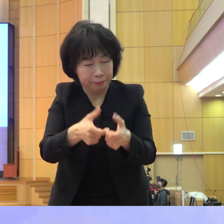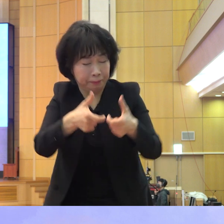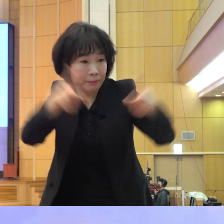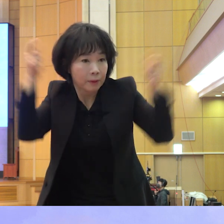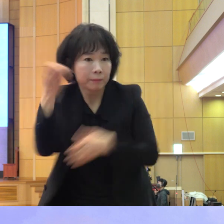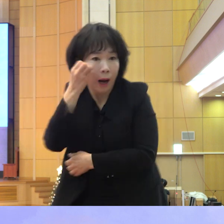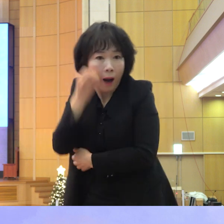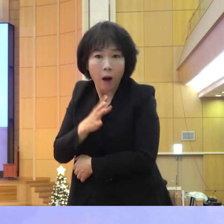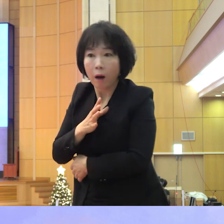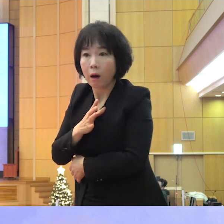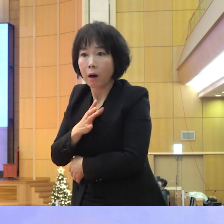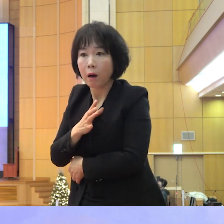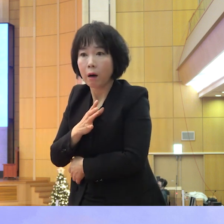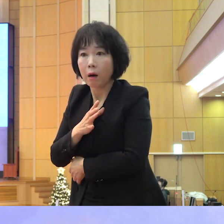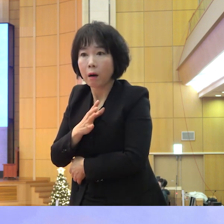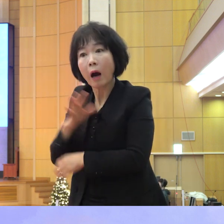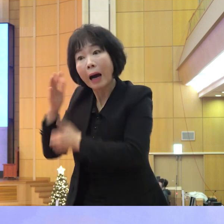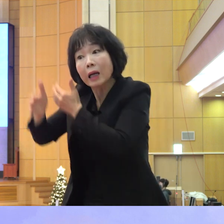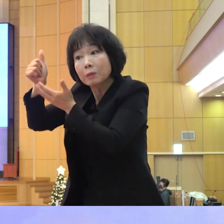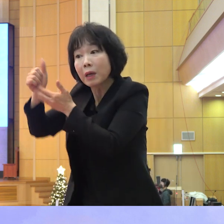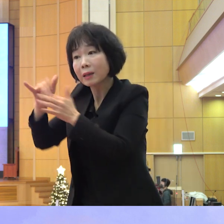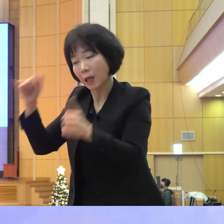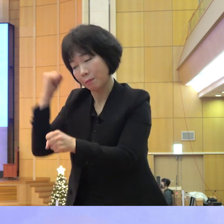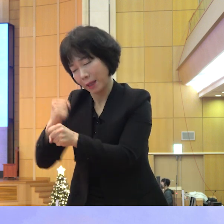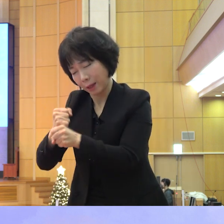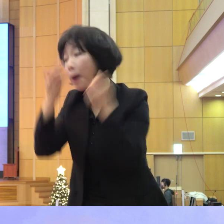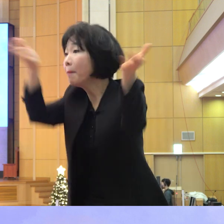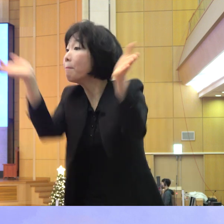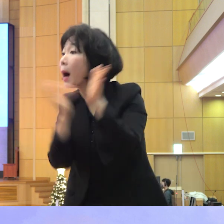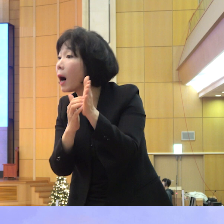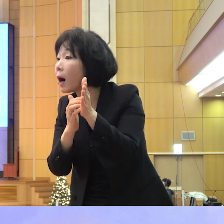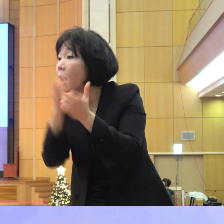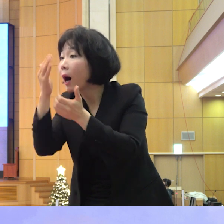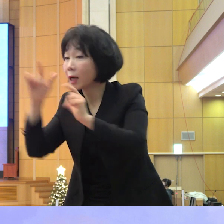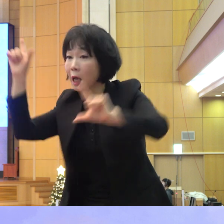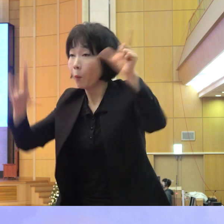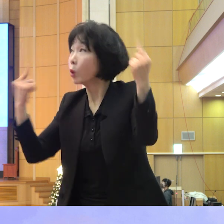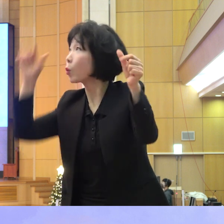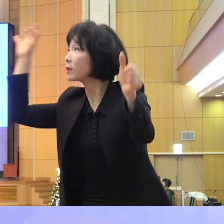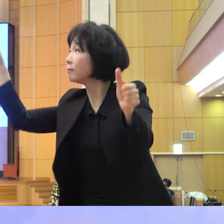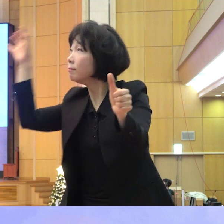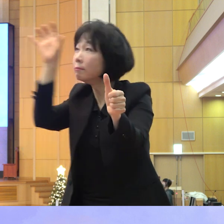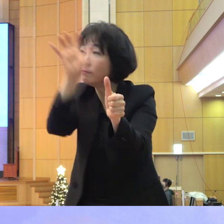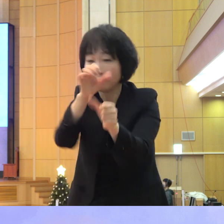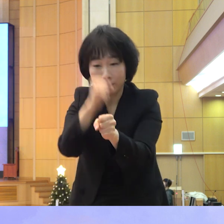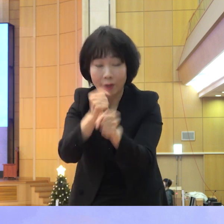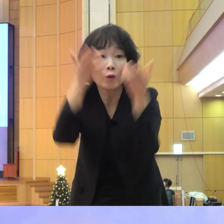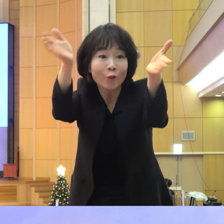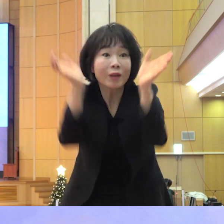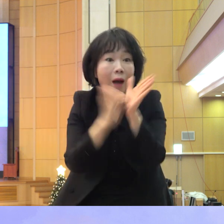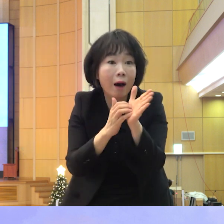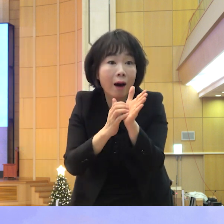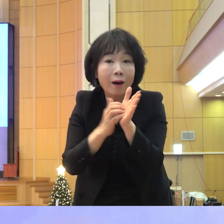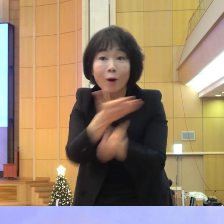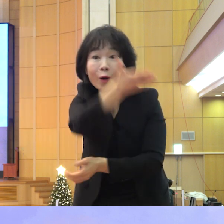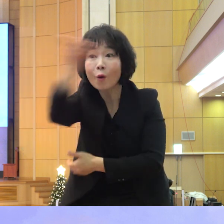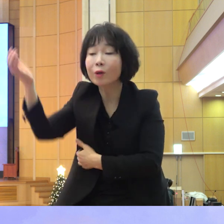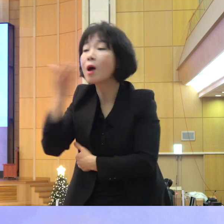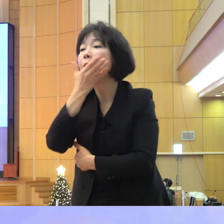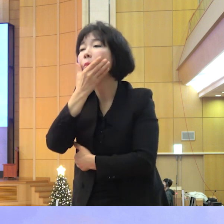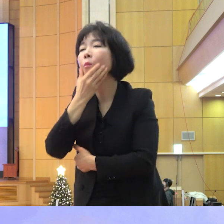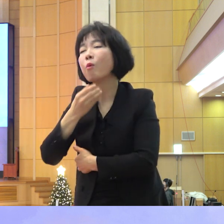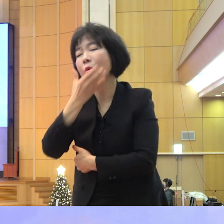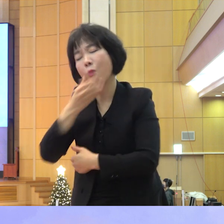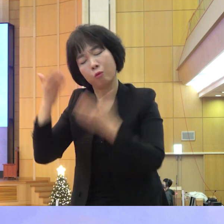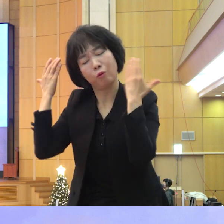하나님께서 모든 사람들을 지어놓고 하나님의 형상대로 모양으로 지어놓고 그들에게 복을